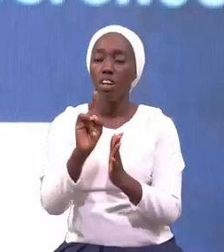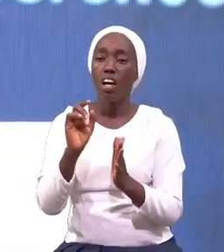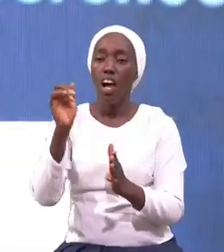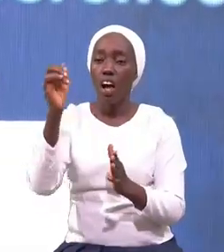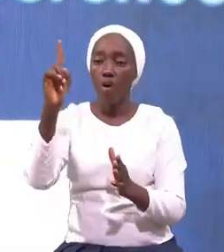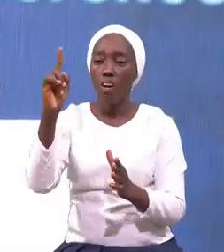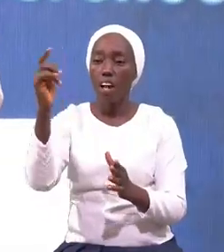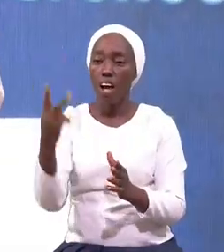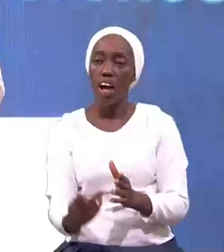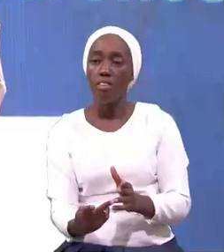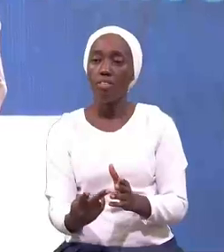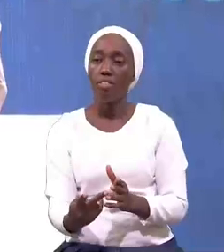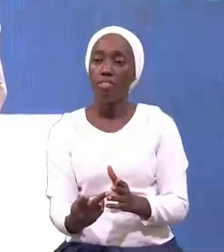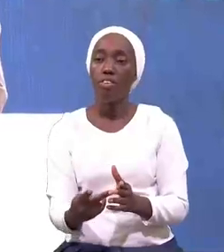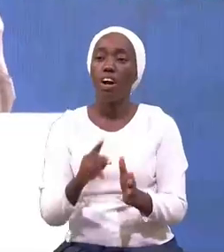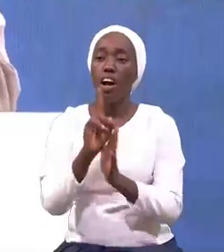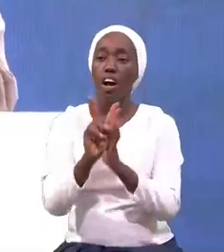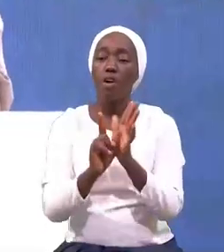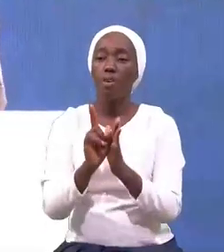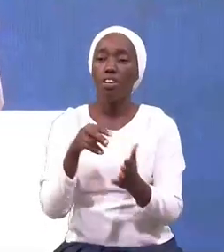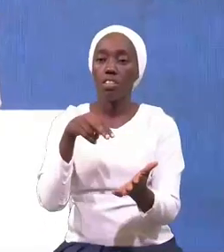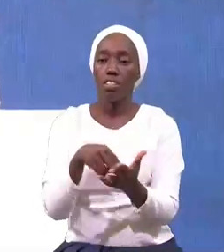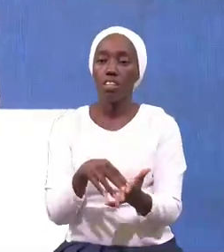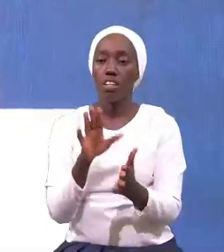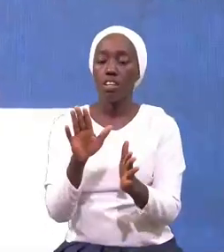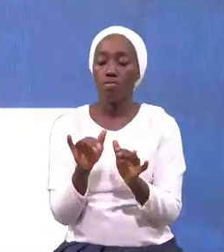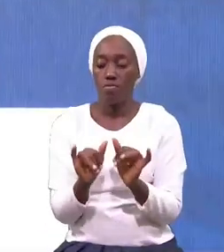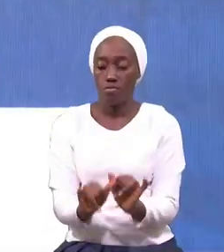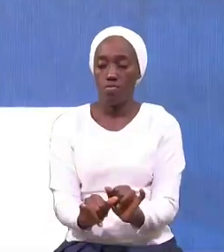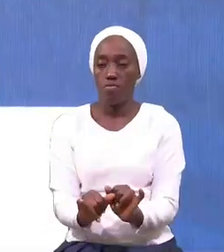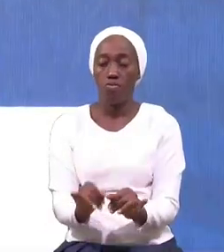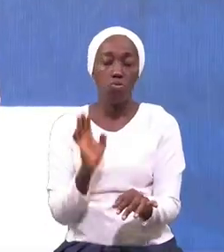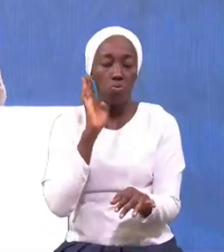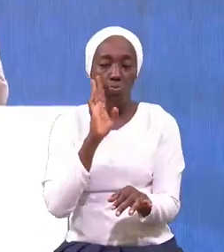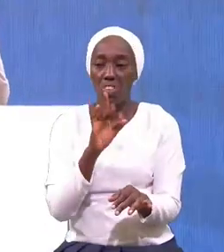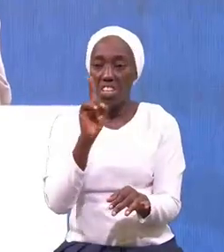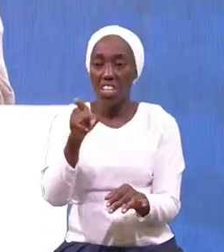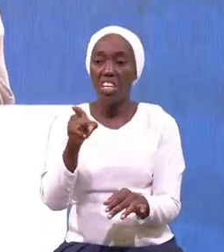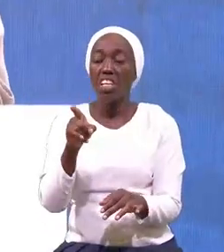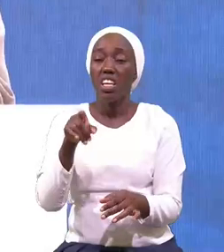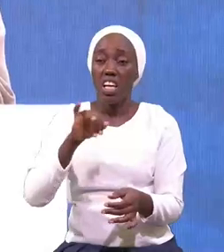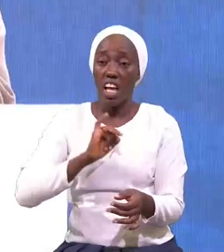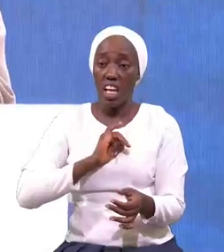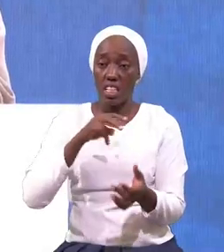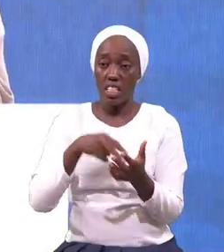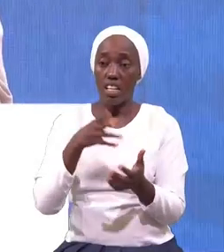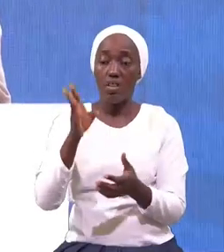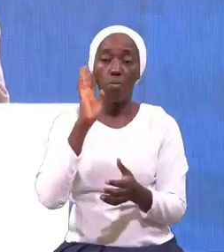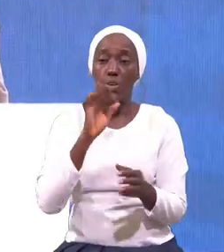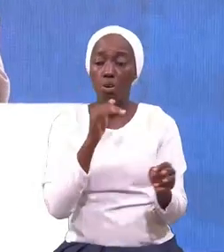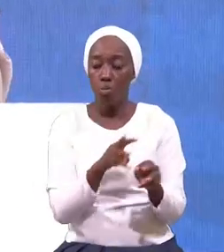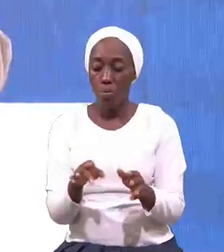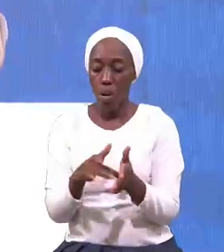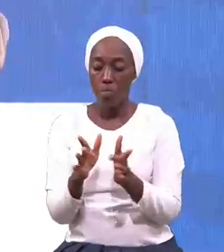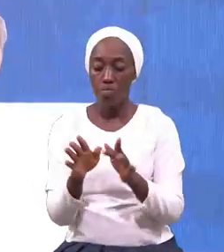Pendant une heure et demie, je restais debout là. Je ne bougeais pas. J'ouvrais la